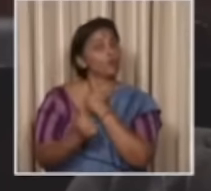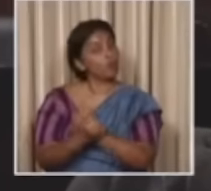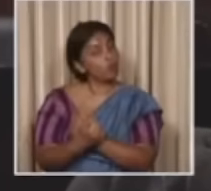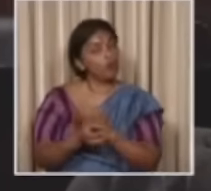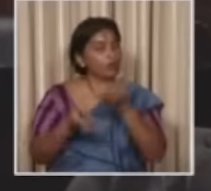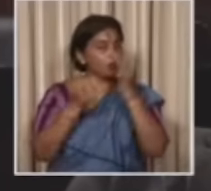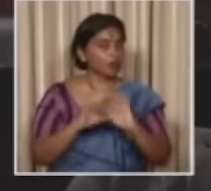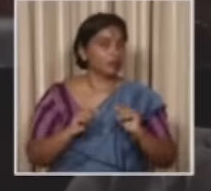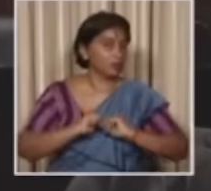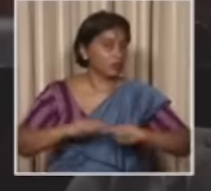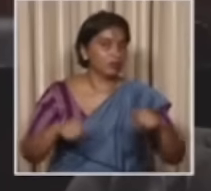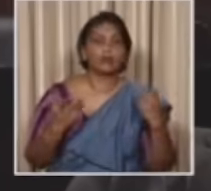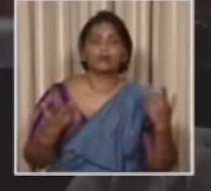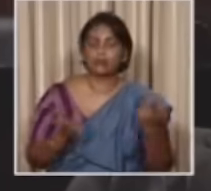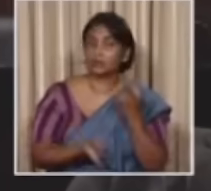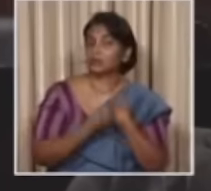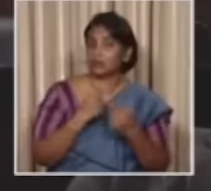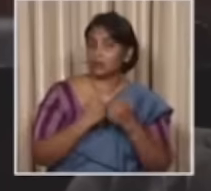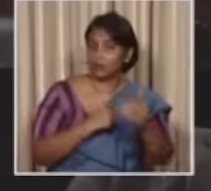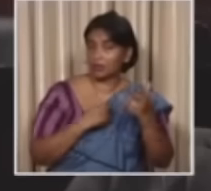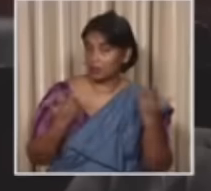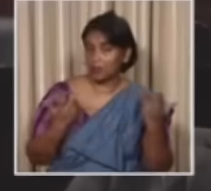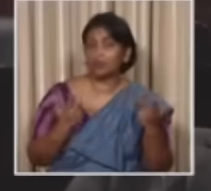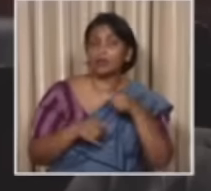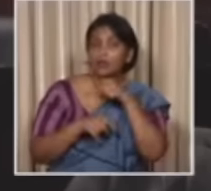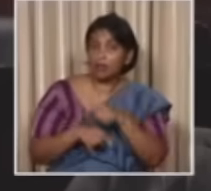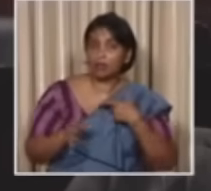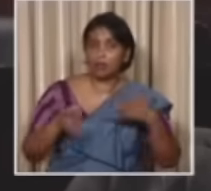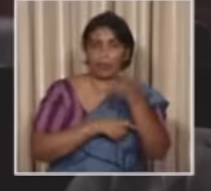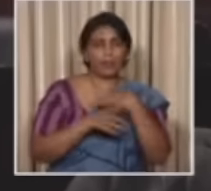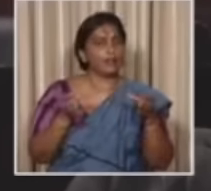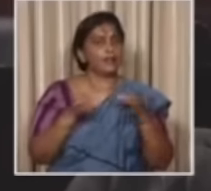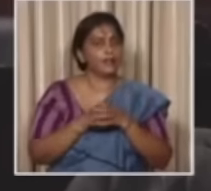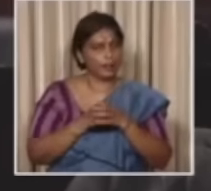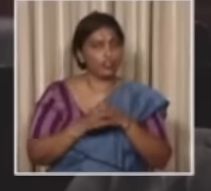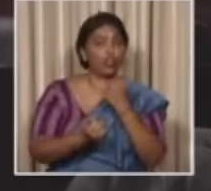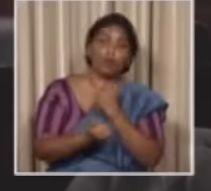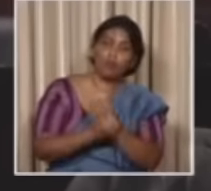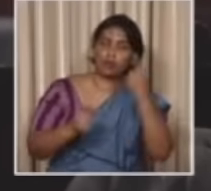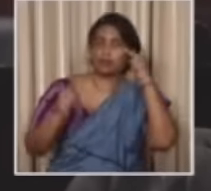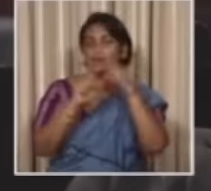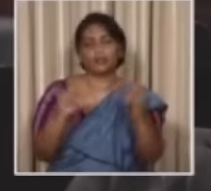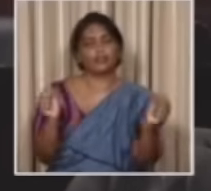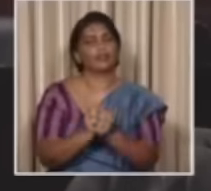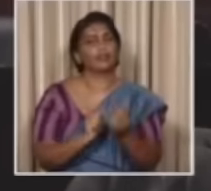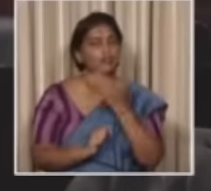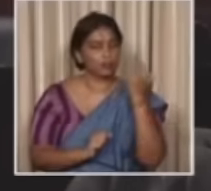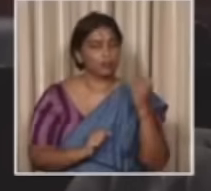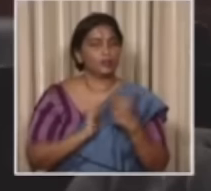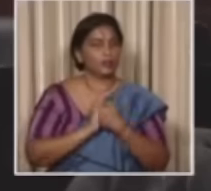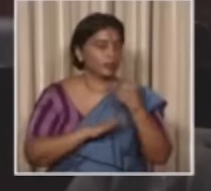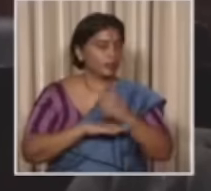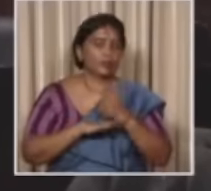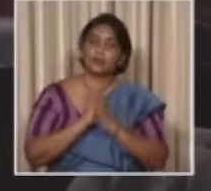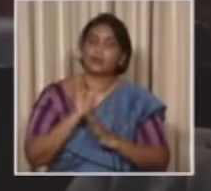නිසි පියවර ගන්නේ නැත්නම් විමර්ශනය කරන්නේ නැත්නම් අන්න අපි එකට එකතු වෙලා එදාට පොලිසියට ඒක කටයුතු කරන්න පුළුවන්. ගරු